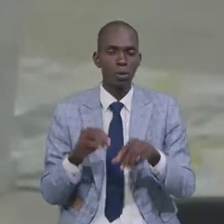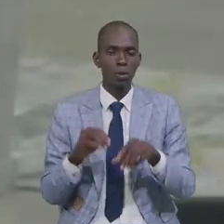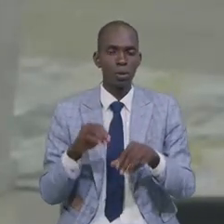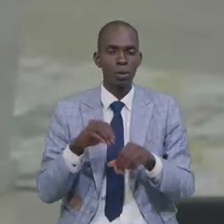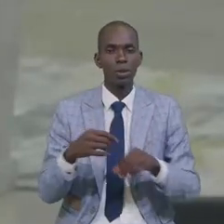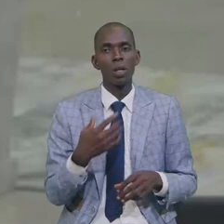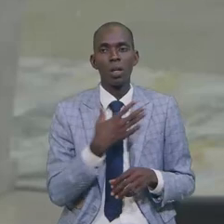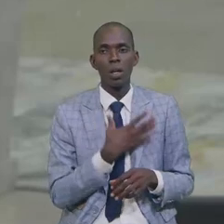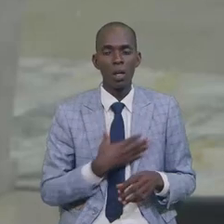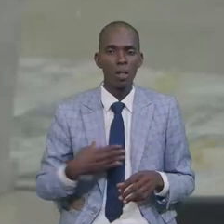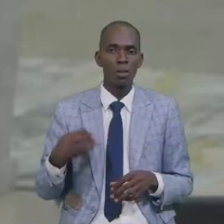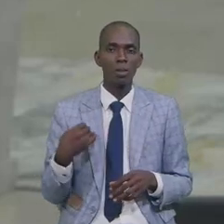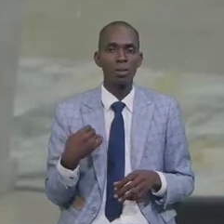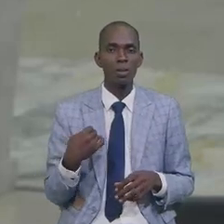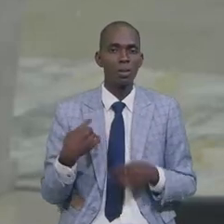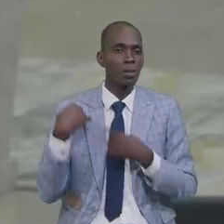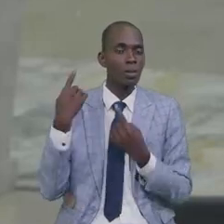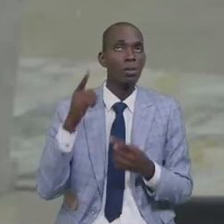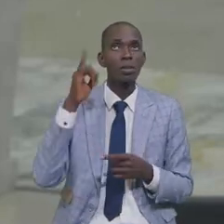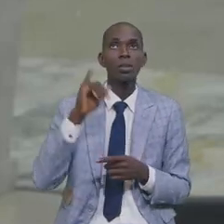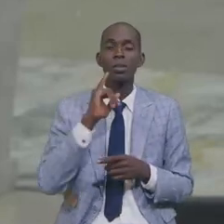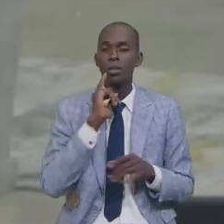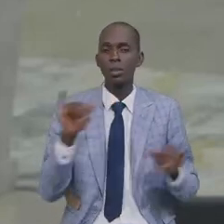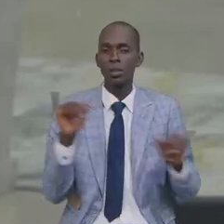Parce qu'il vit en toi.